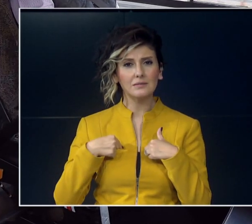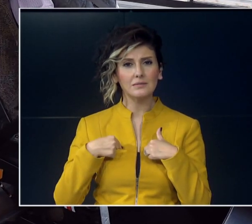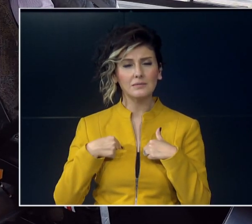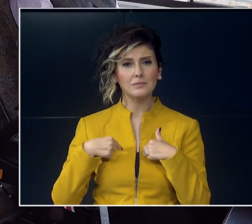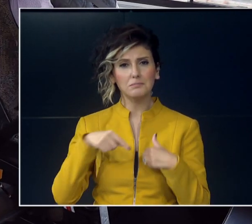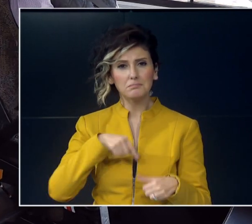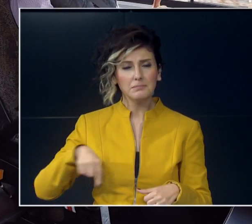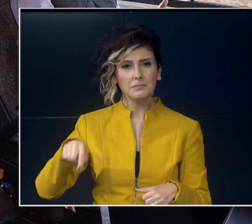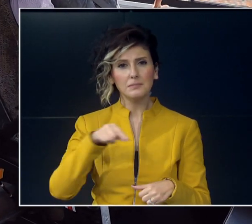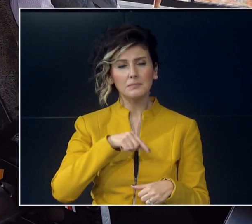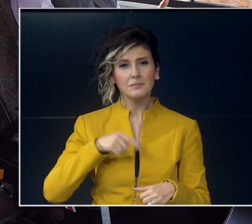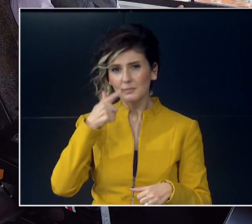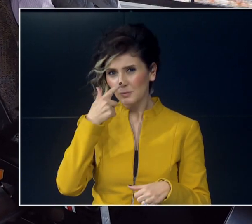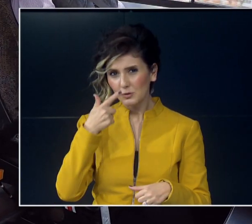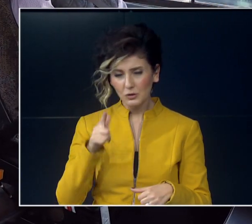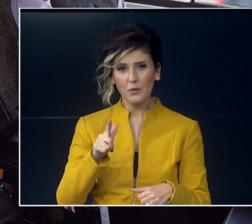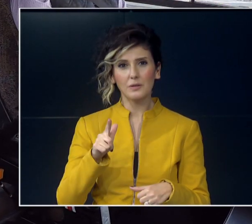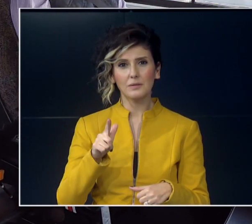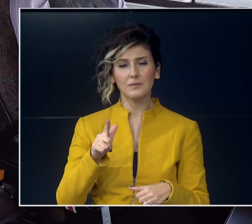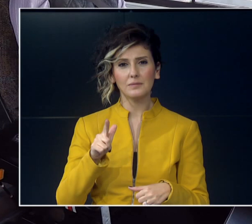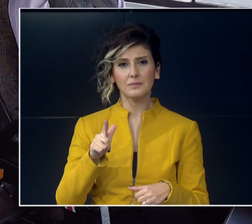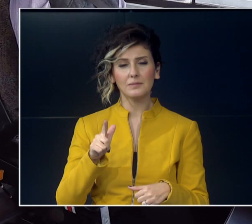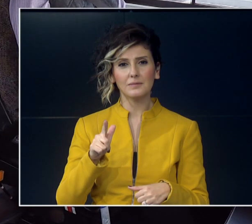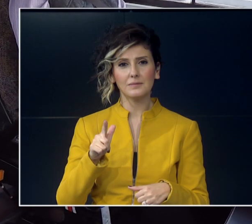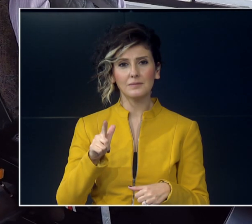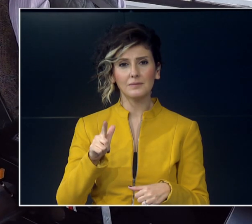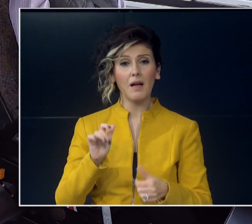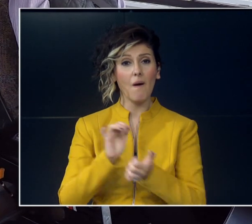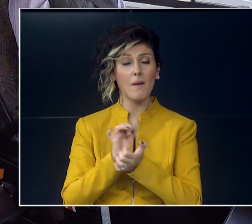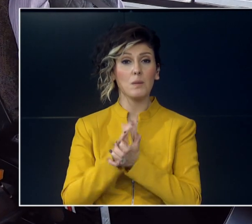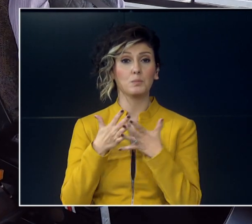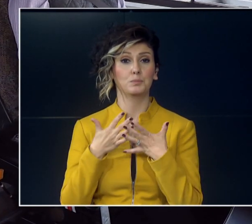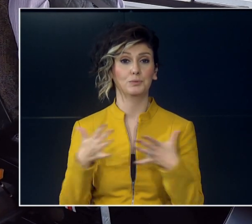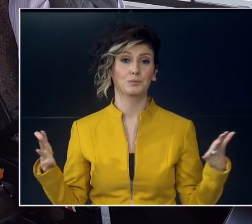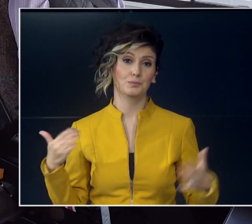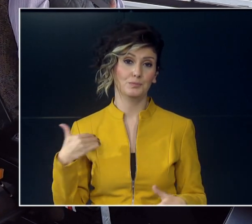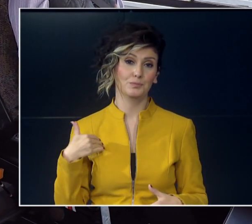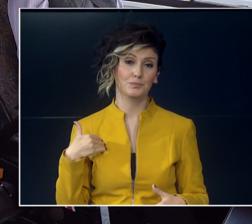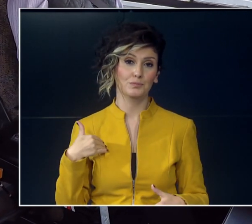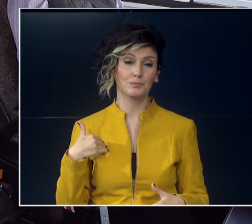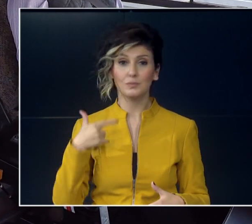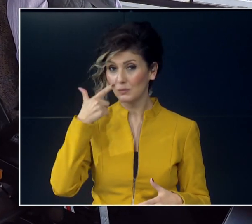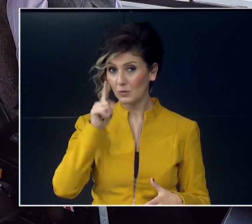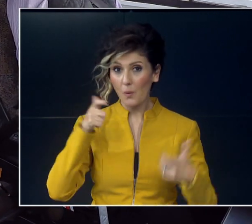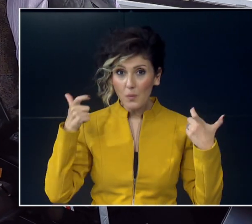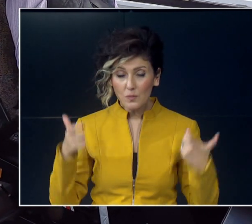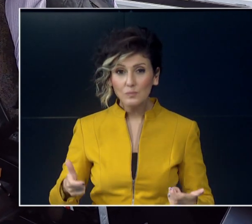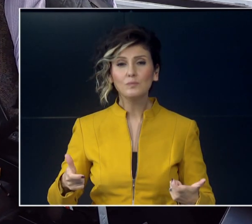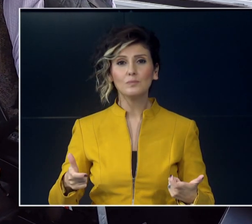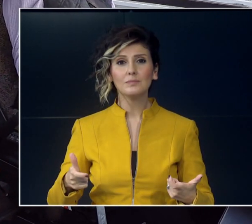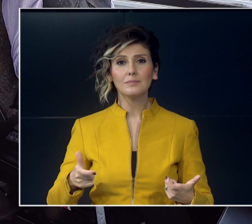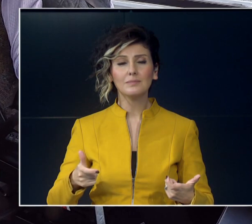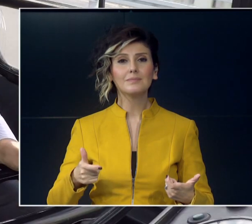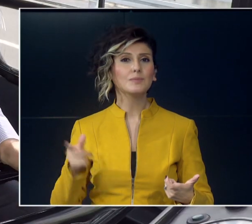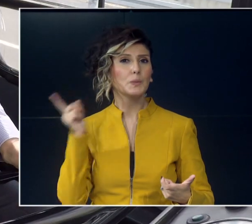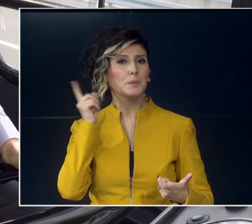bizim köyde şeyimiz iyiydi. Aile büyük bir aile ve köyün de en